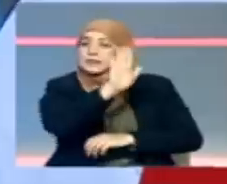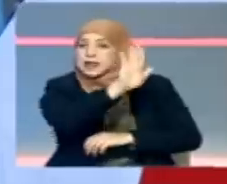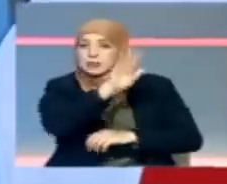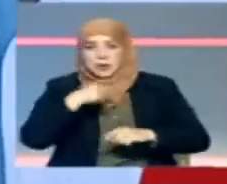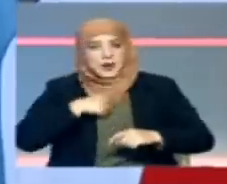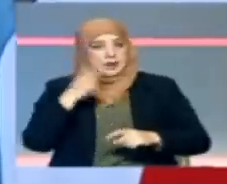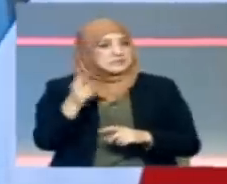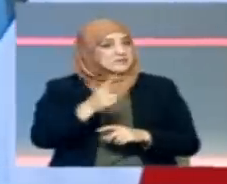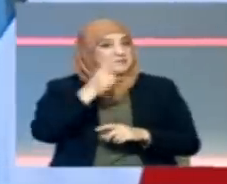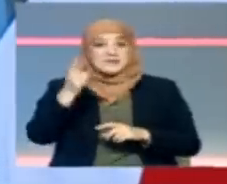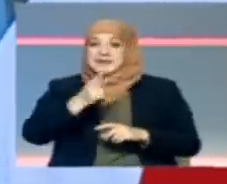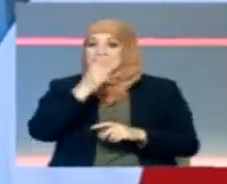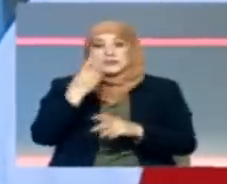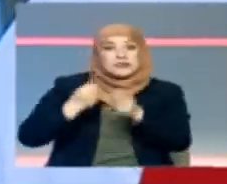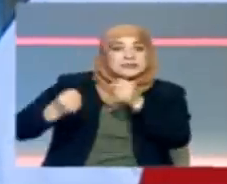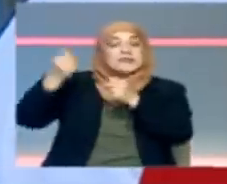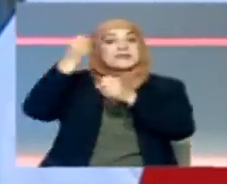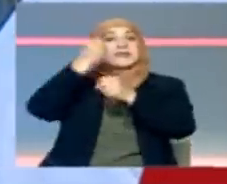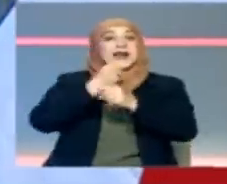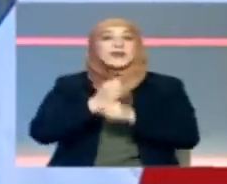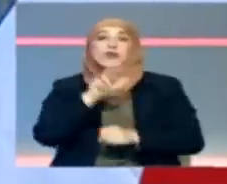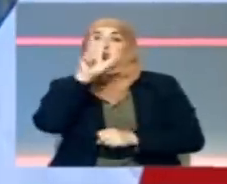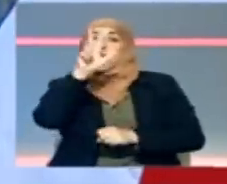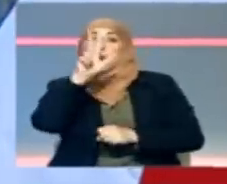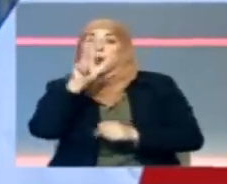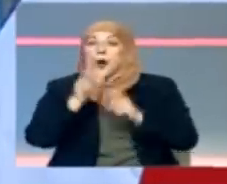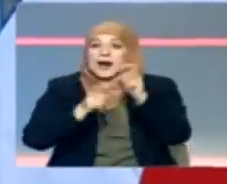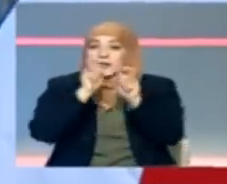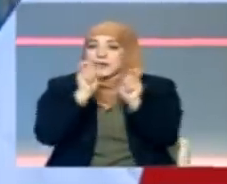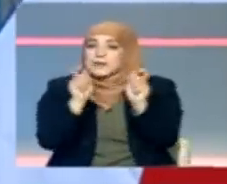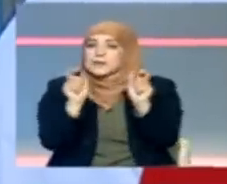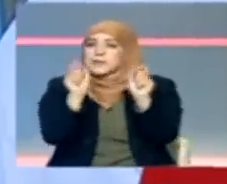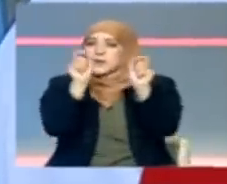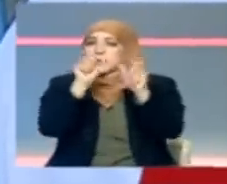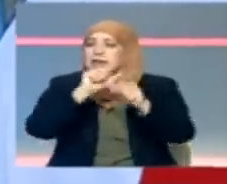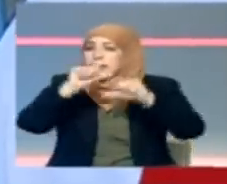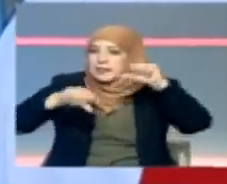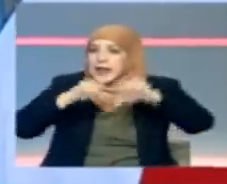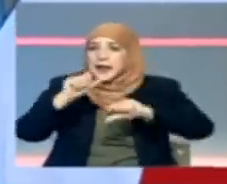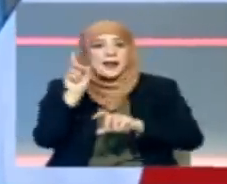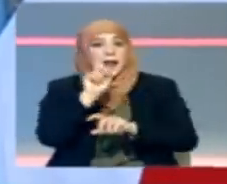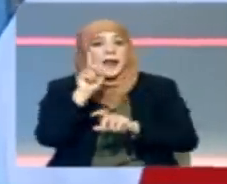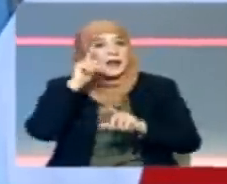نجموش نعتمدوا على ثلاثة عينات، يلزمنا نقوموا برشا باش